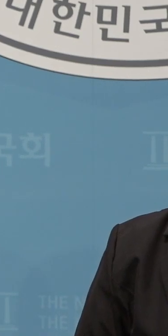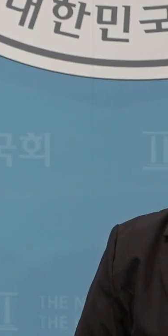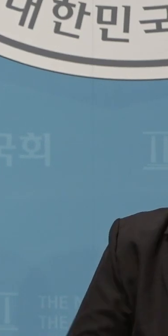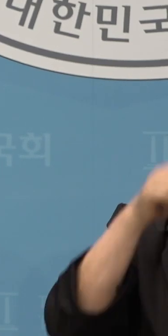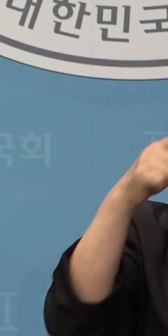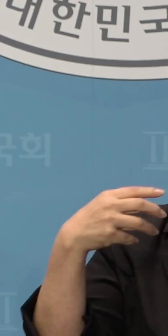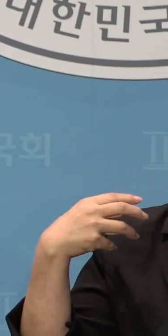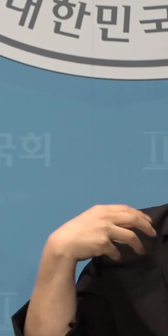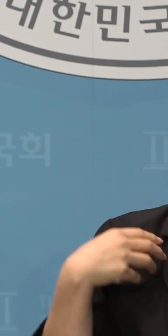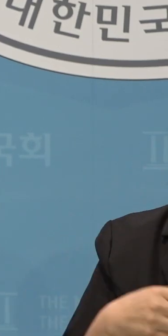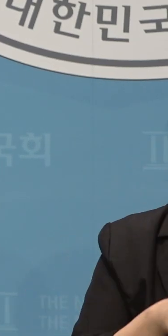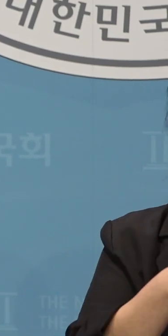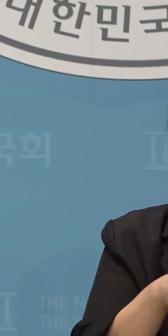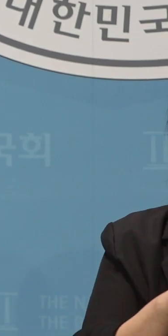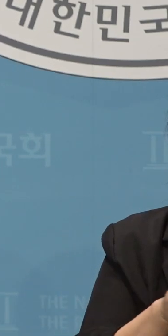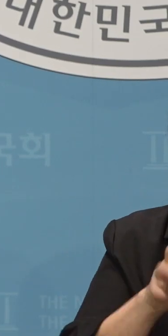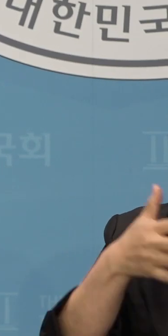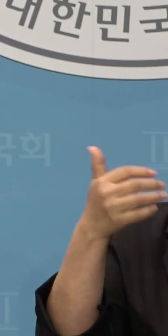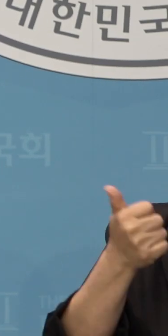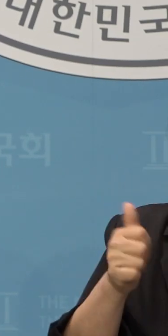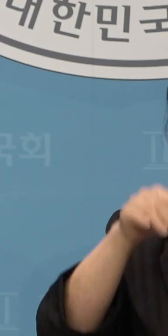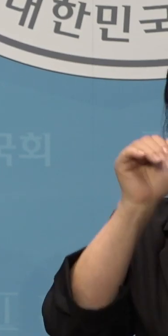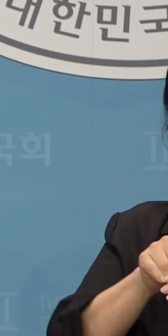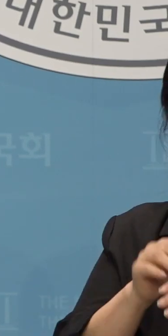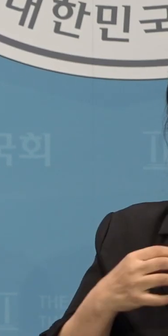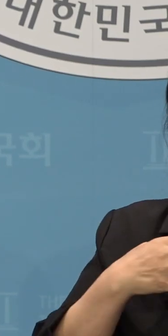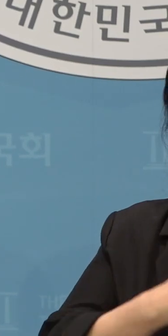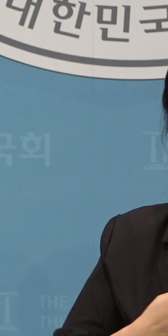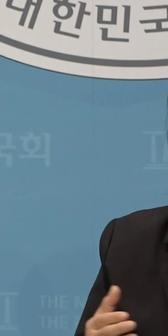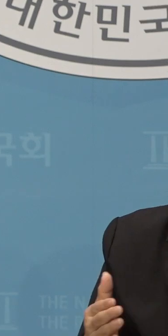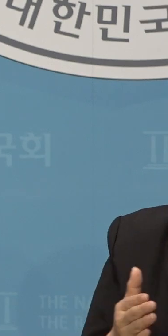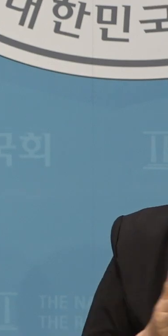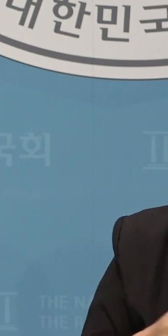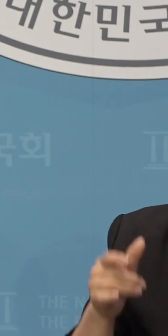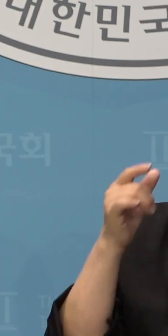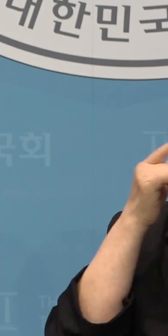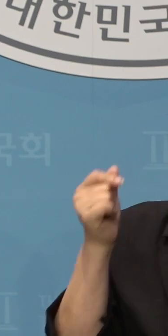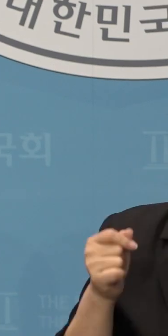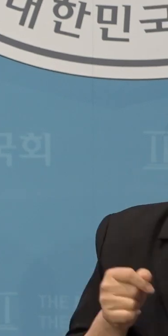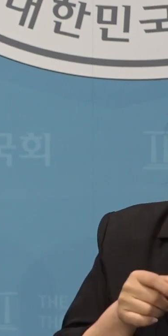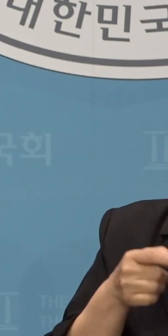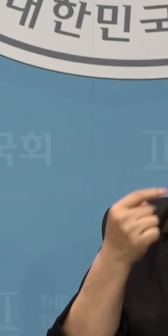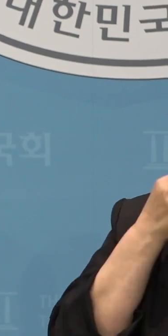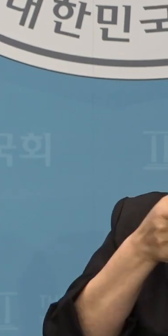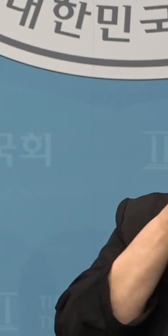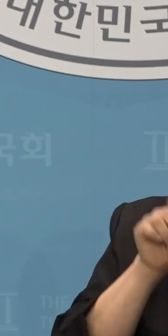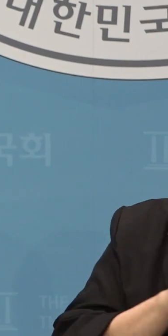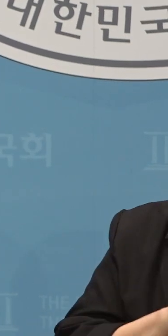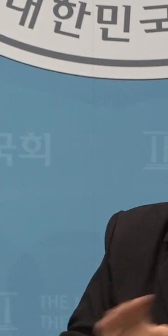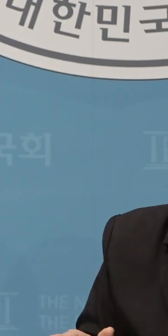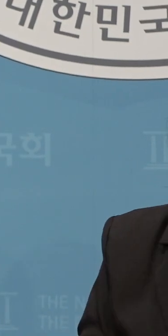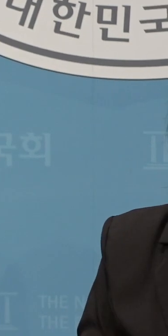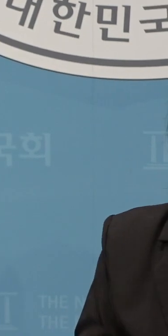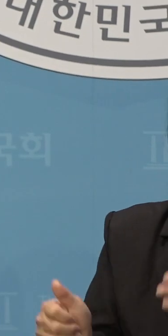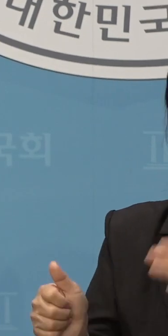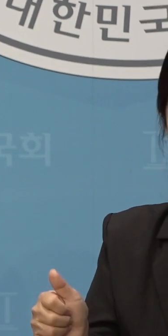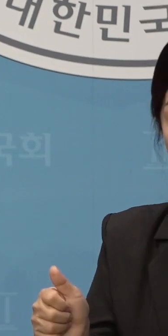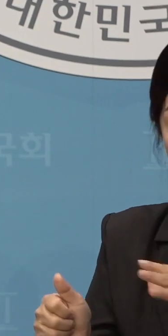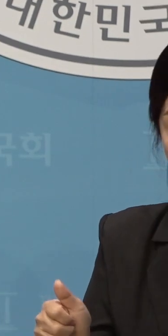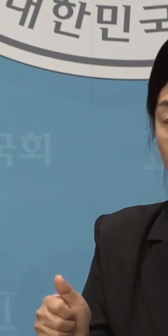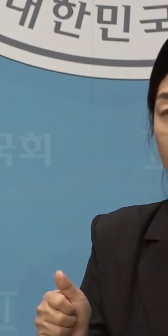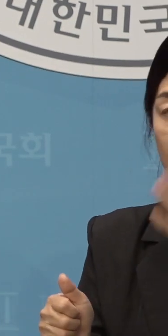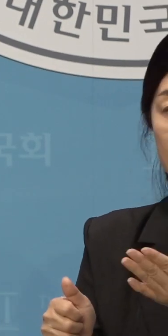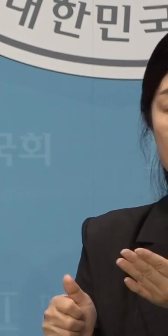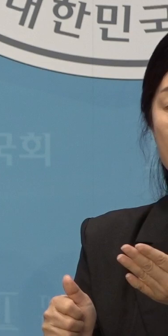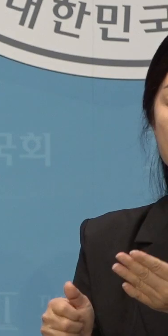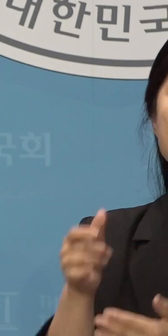정부 여당은 총선 걱정에 후쿠시마 핵 오염수 방류를 서두르 달라고 일본에 요청했습니까?